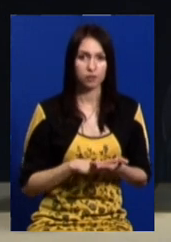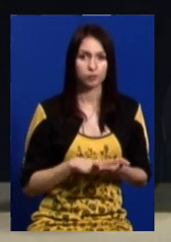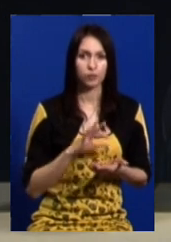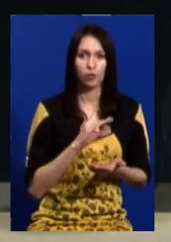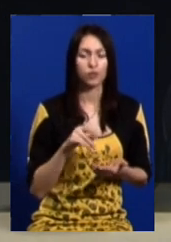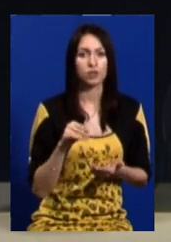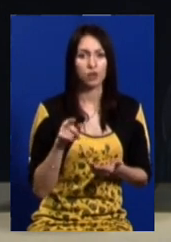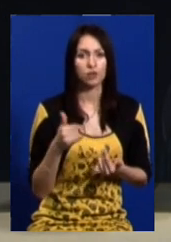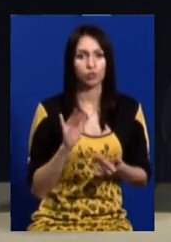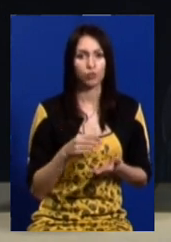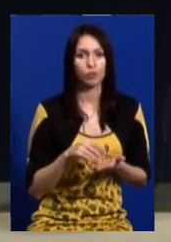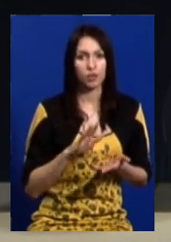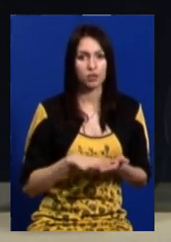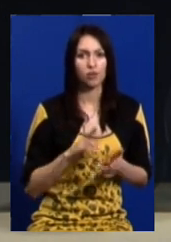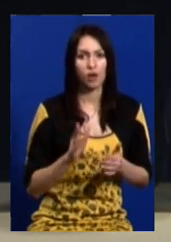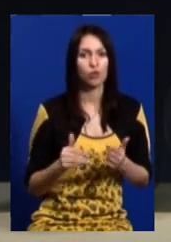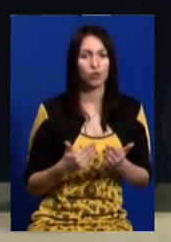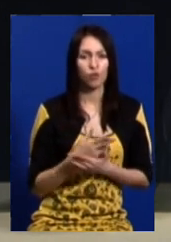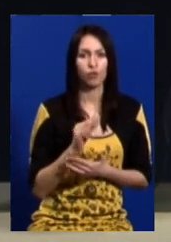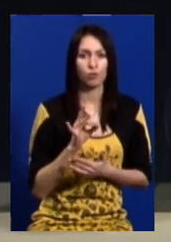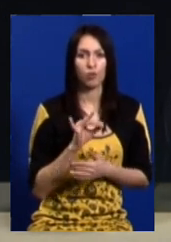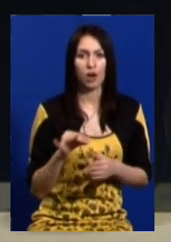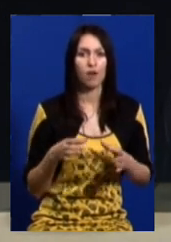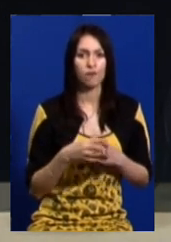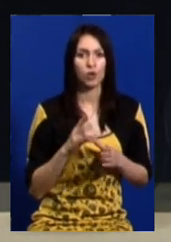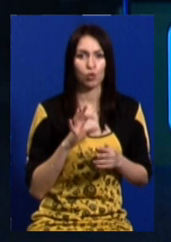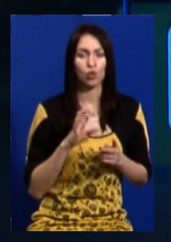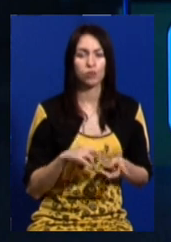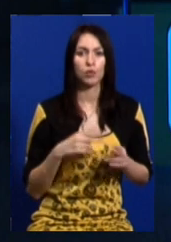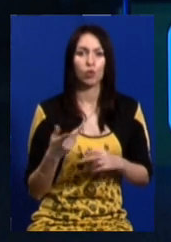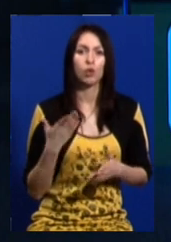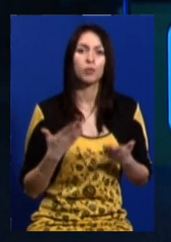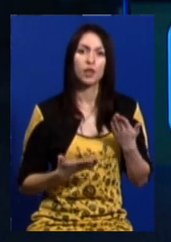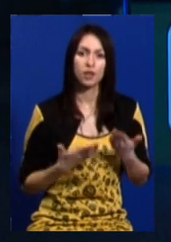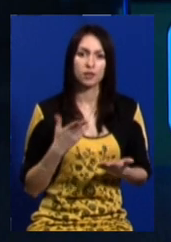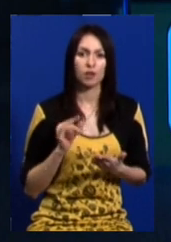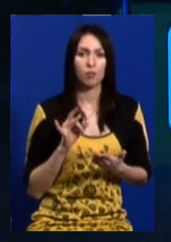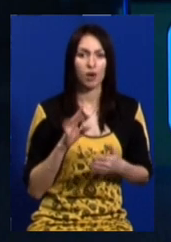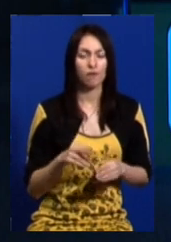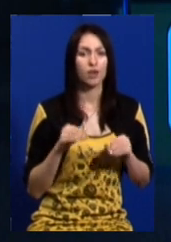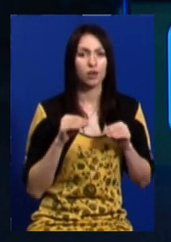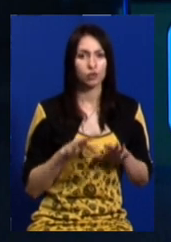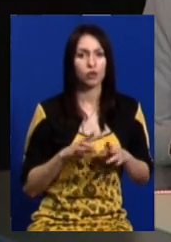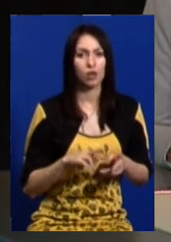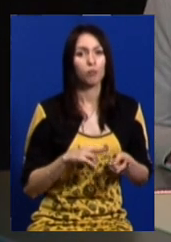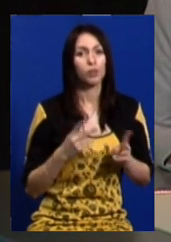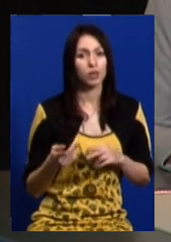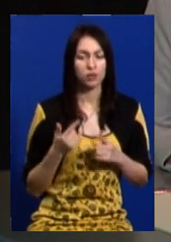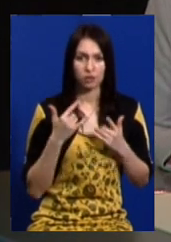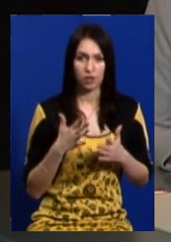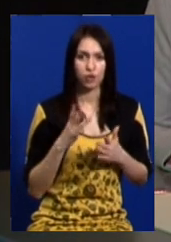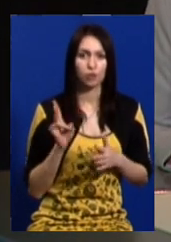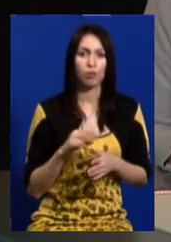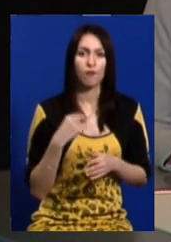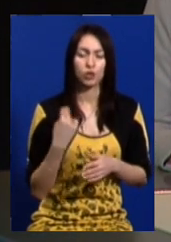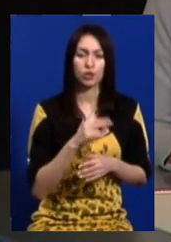зараз будемо реєструвати як нову парафію, але з переходом. Якщо парафія вирішила перейти до Православної